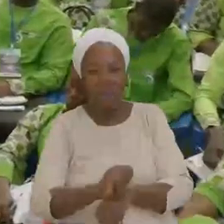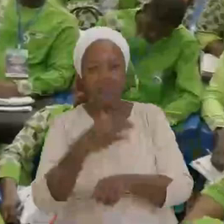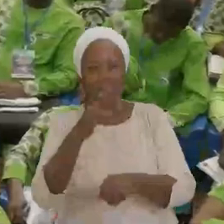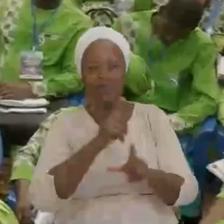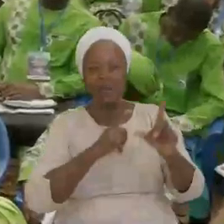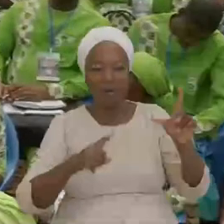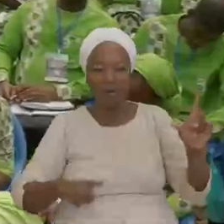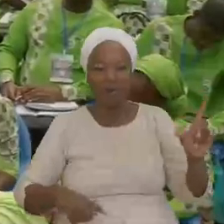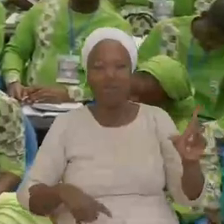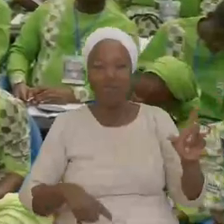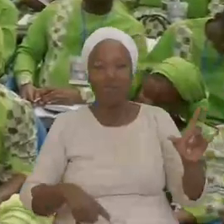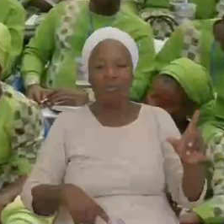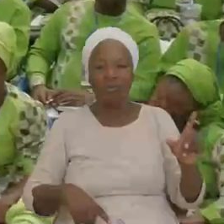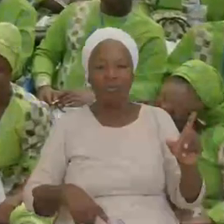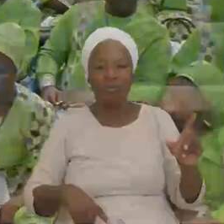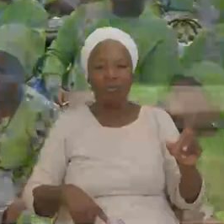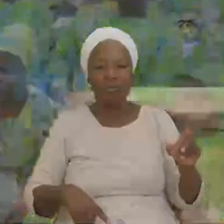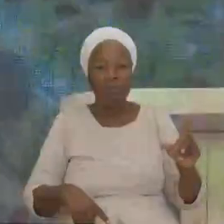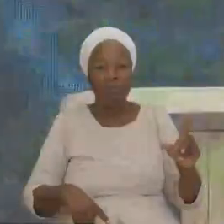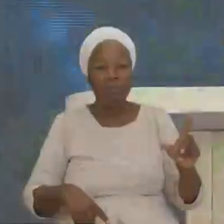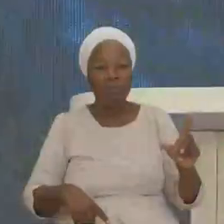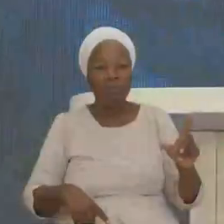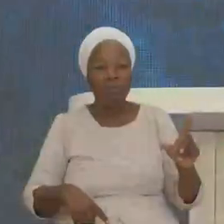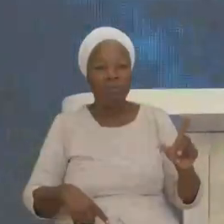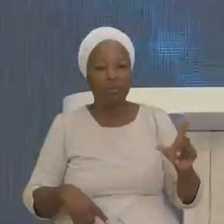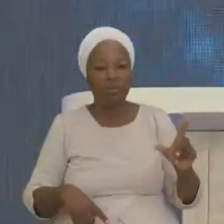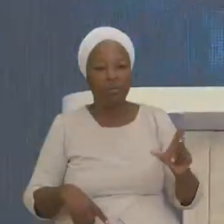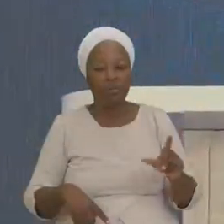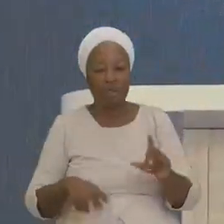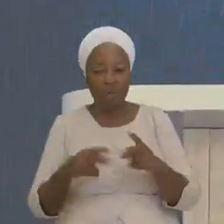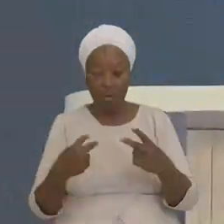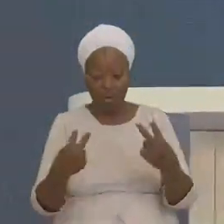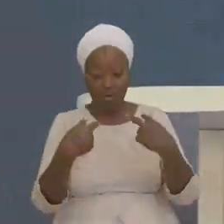Pour purifier la maison de l'Éternel.